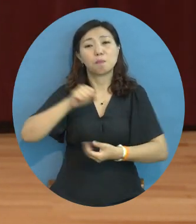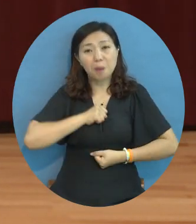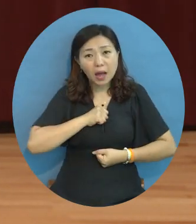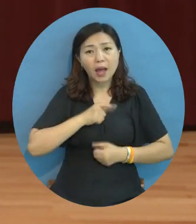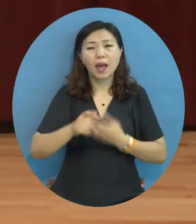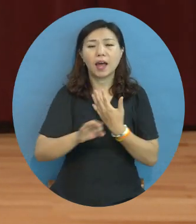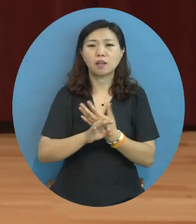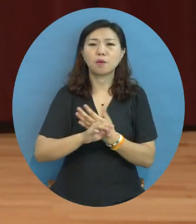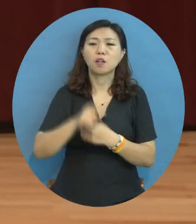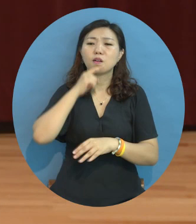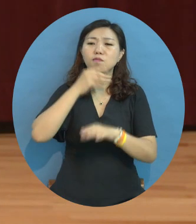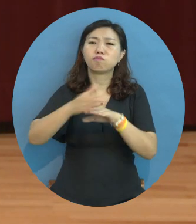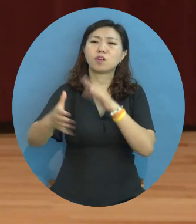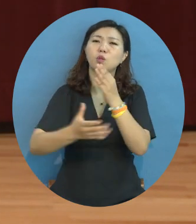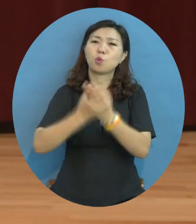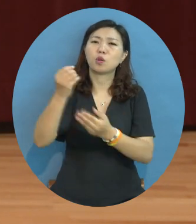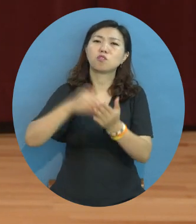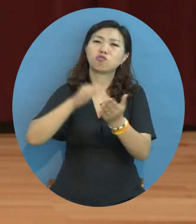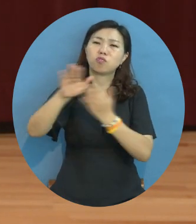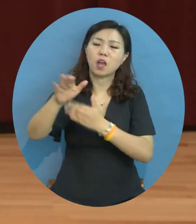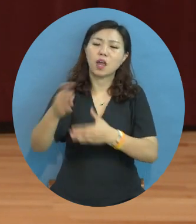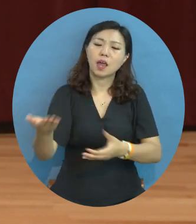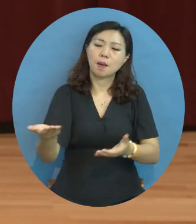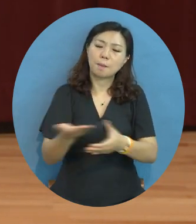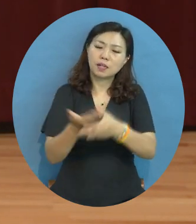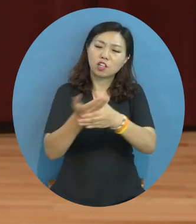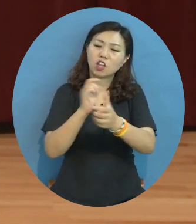우리가 만들든지 이건 이제 우리의 선택이야.